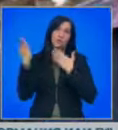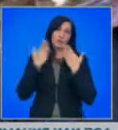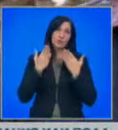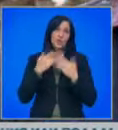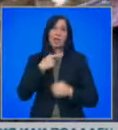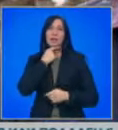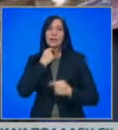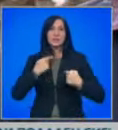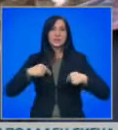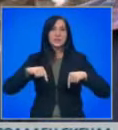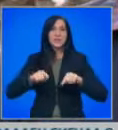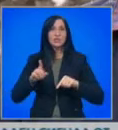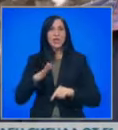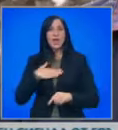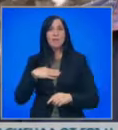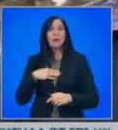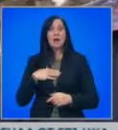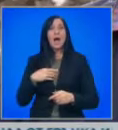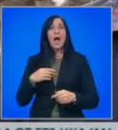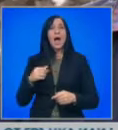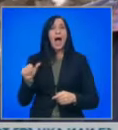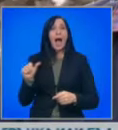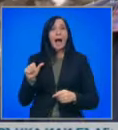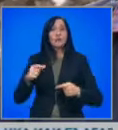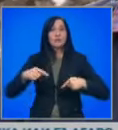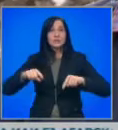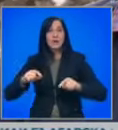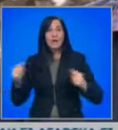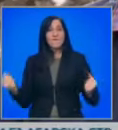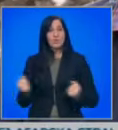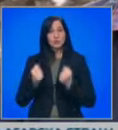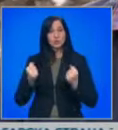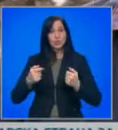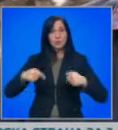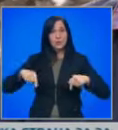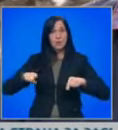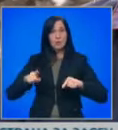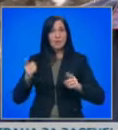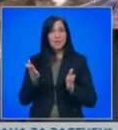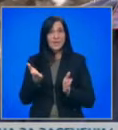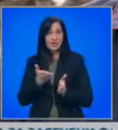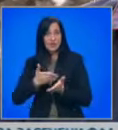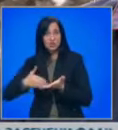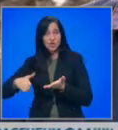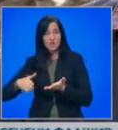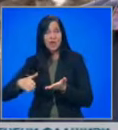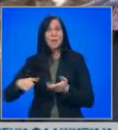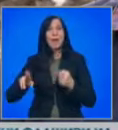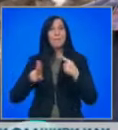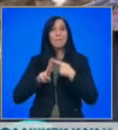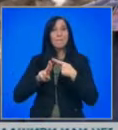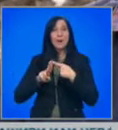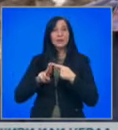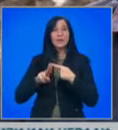училище. Класни стаи, ще има актова зала, физкултурен салон в един от корпусите на партерния етаж и на